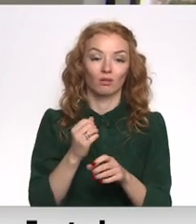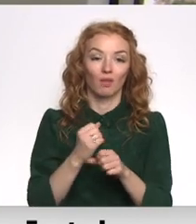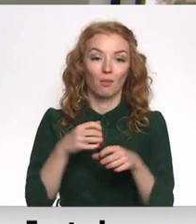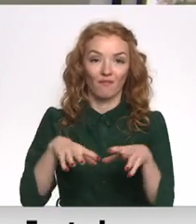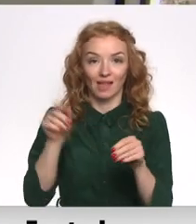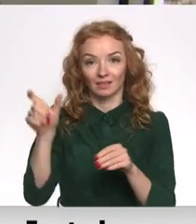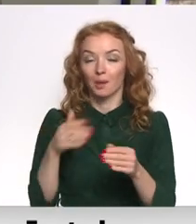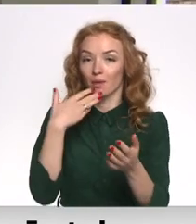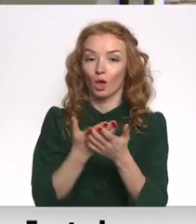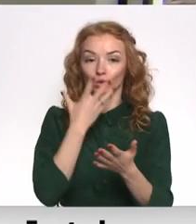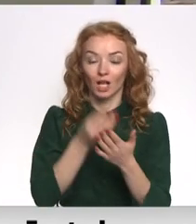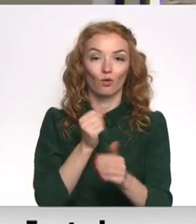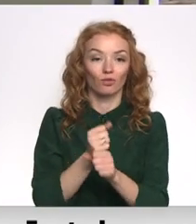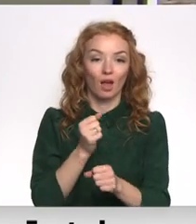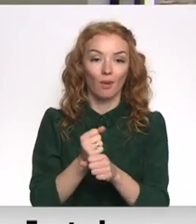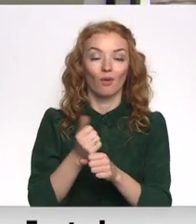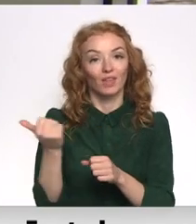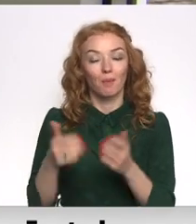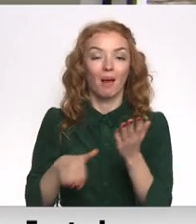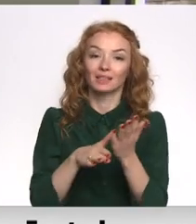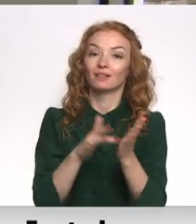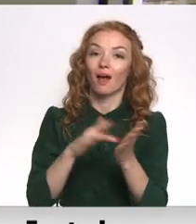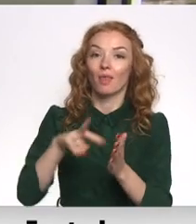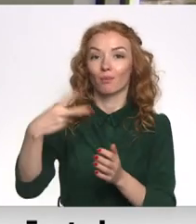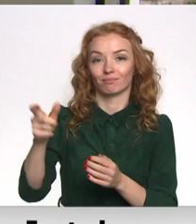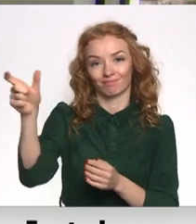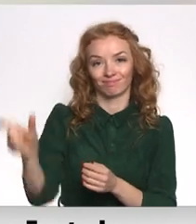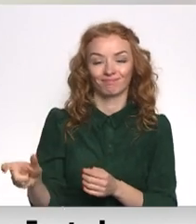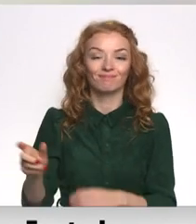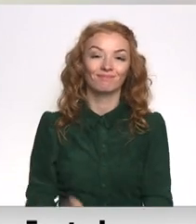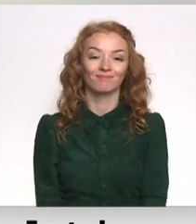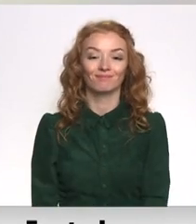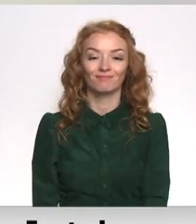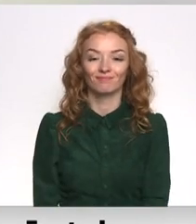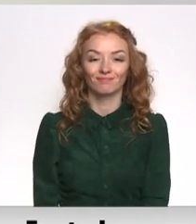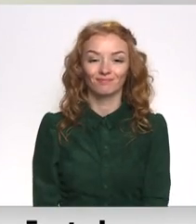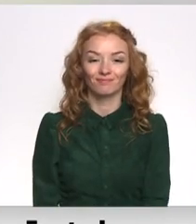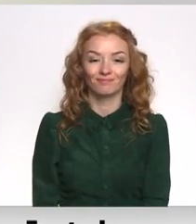pieteikuši savu darbu, ar kuru viņi palīdzēs kādam citam. Aikiņca, Dainis Lācis, Latvijas televīzija.